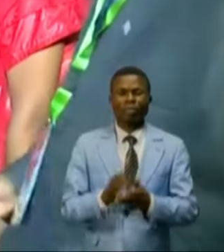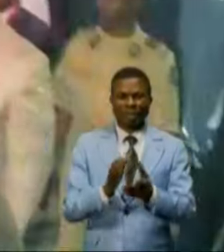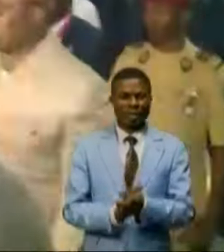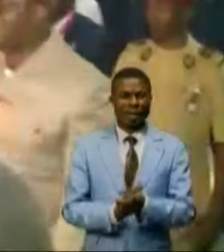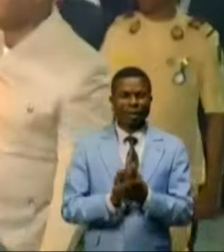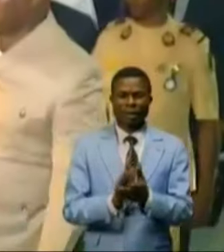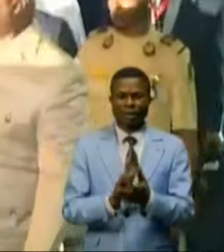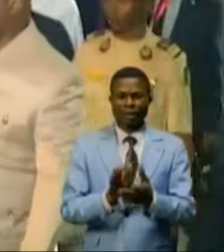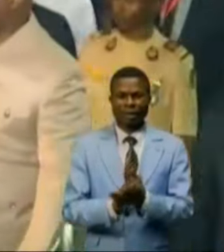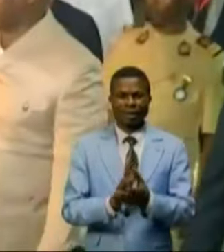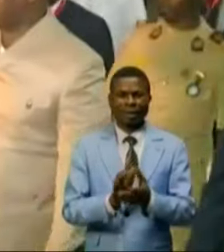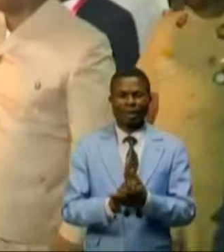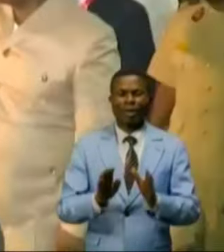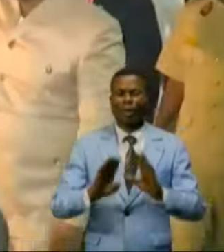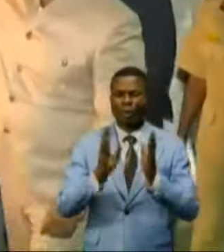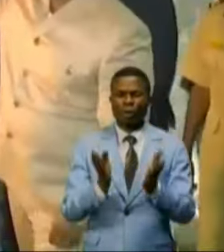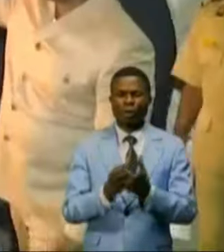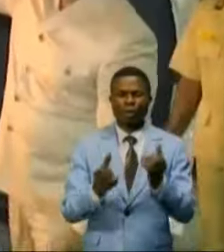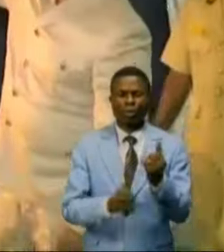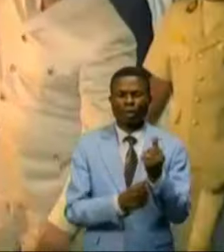va.